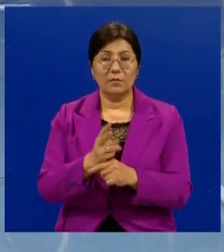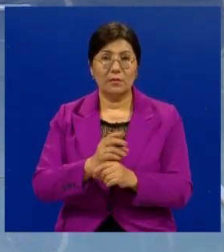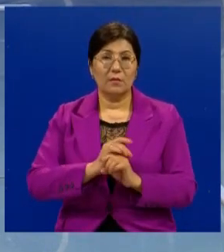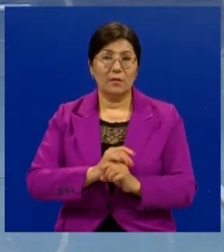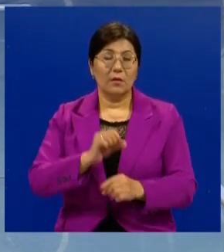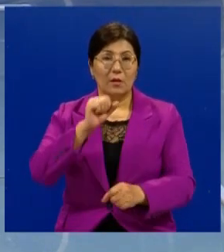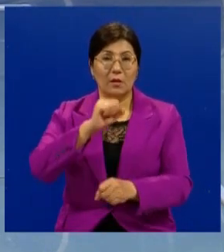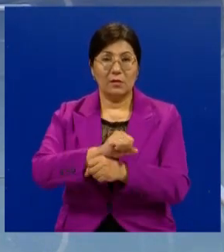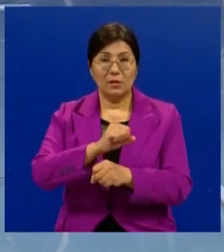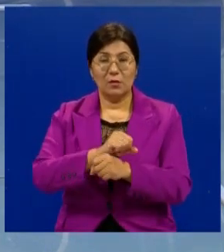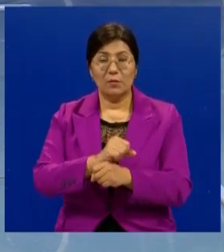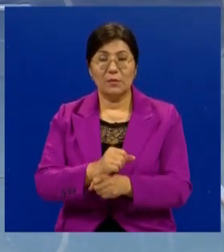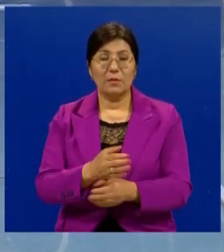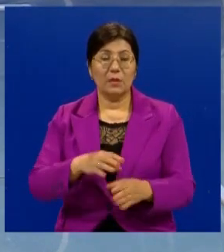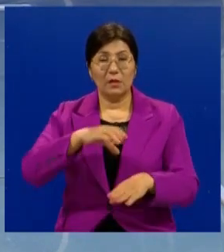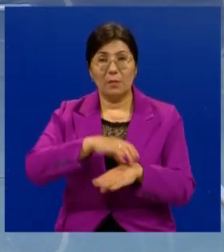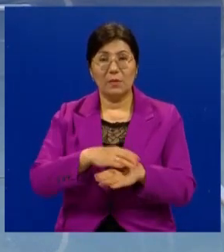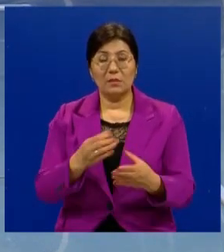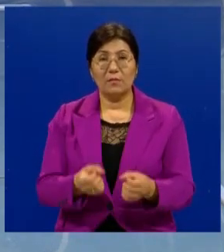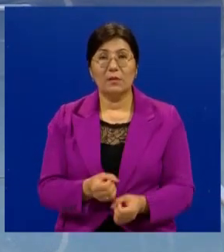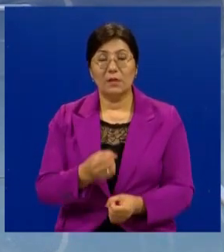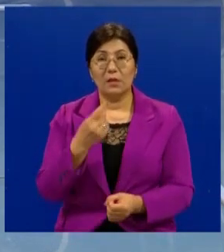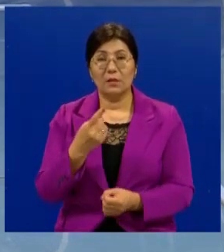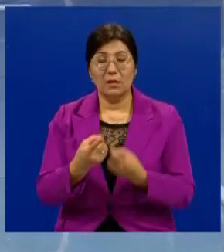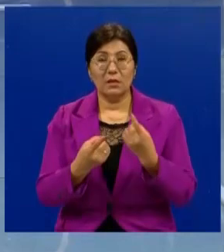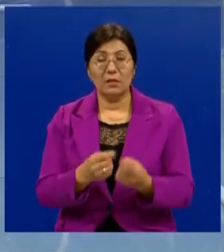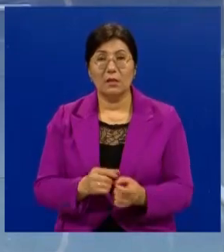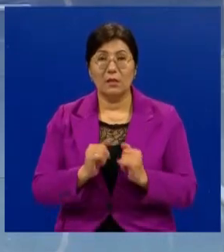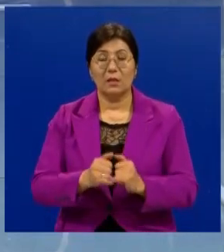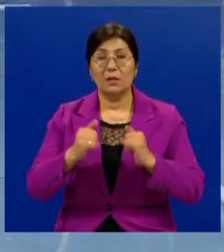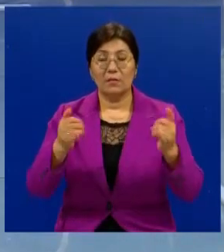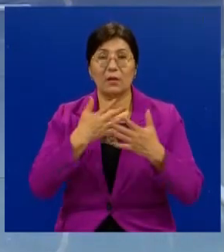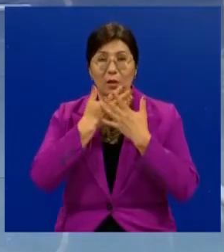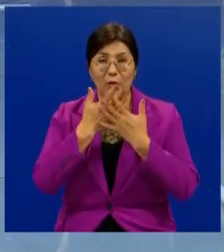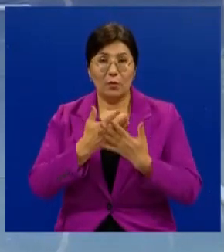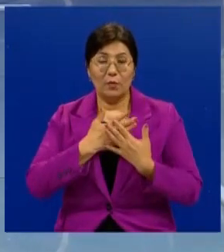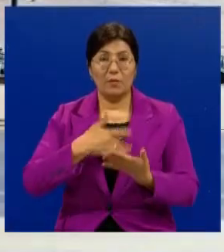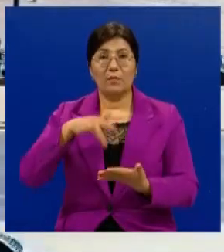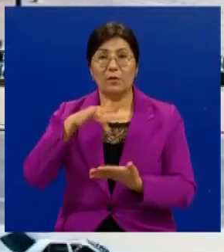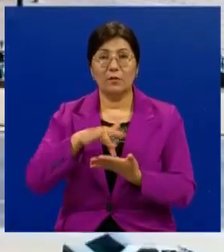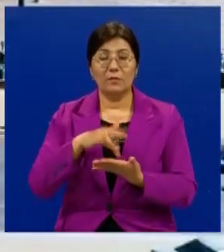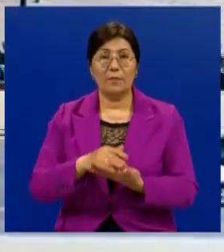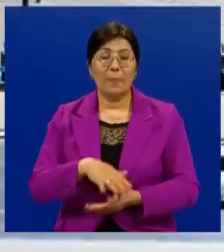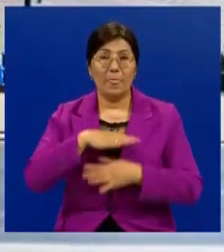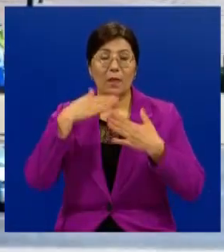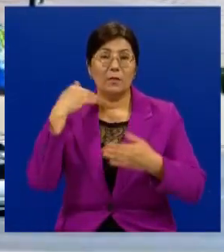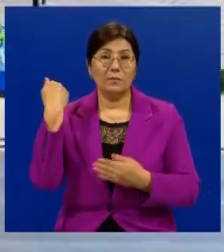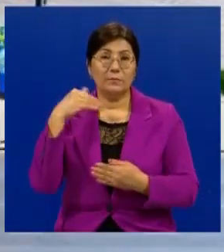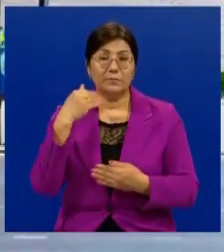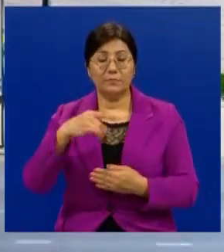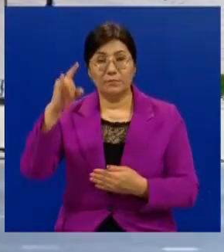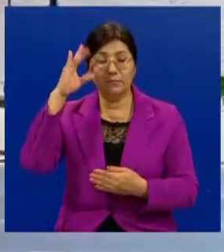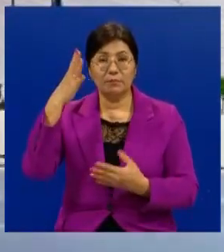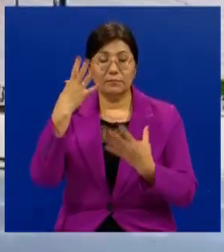подробнее остановимся на реальных фактах становления и развития любимого города. Многим ахтубинцам известен